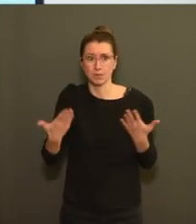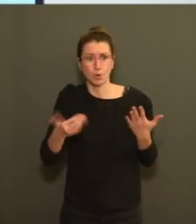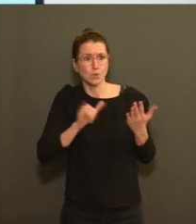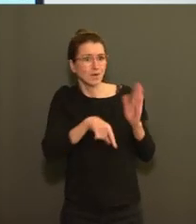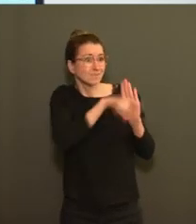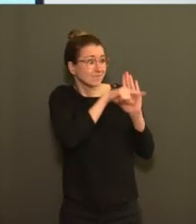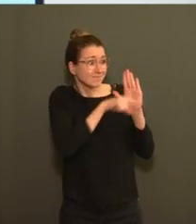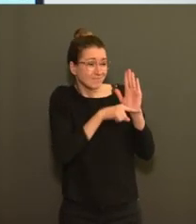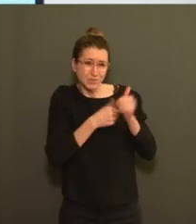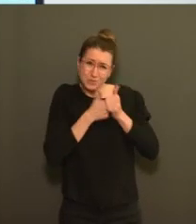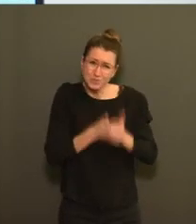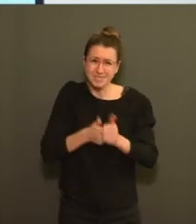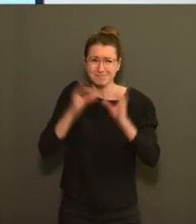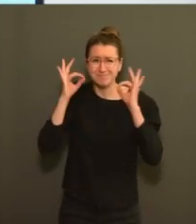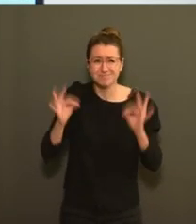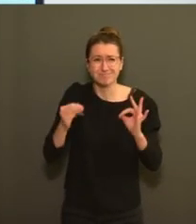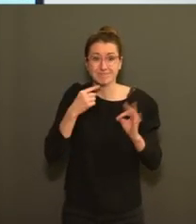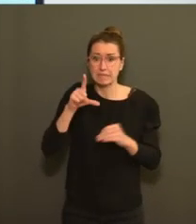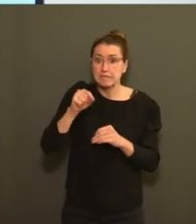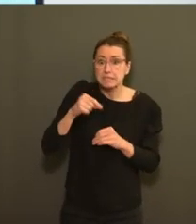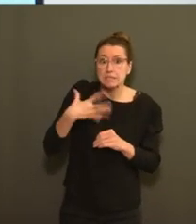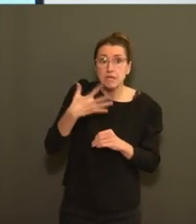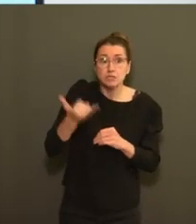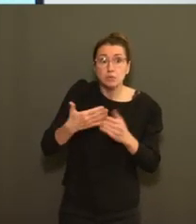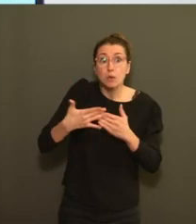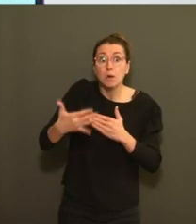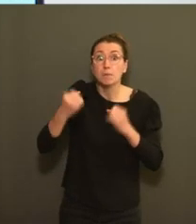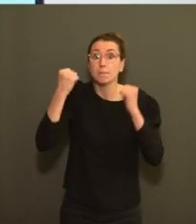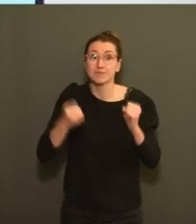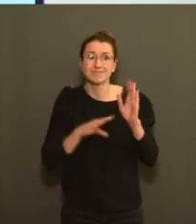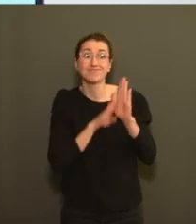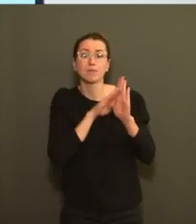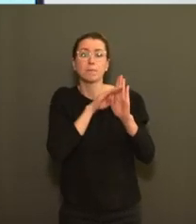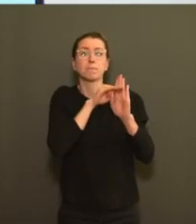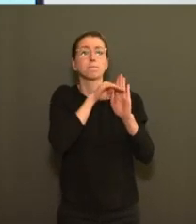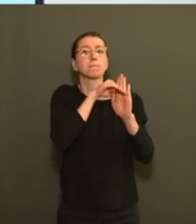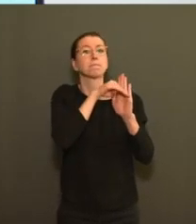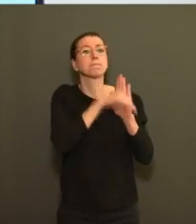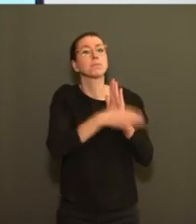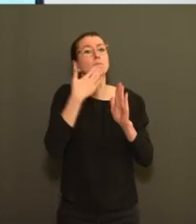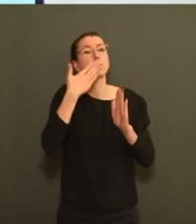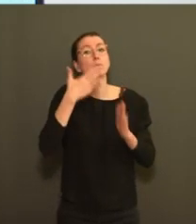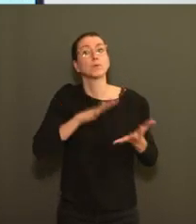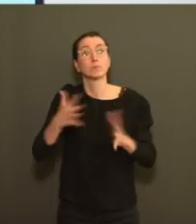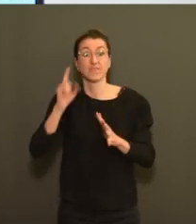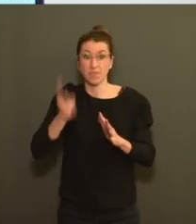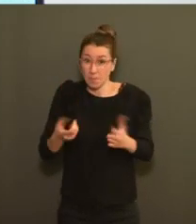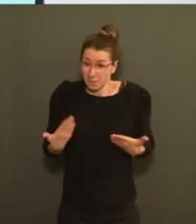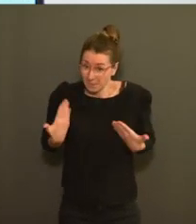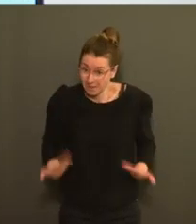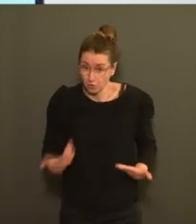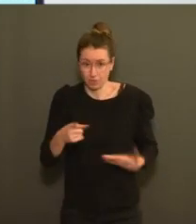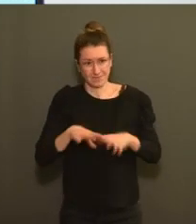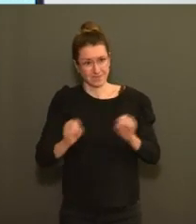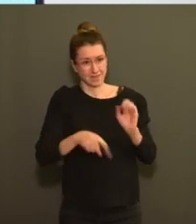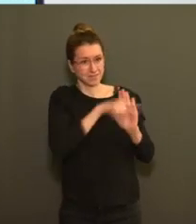impact décisif, on l'espère, sur le poids qui repose actuellement sur le système hospitalier et c'est cela que nous pouvons